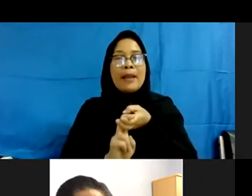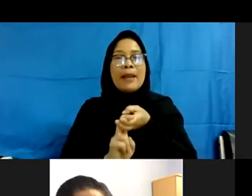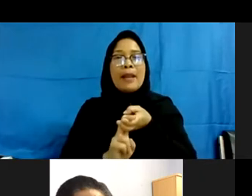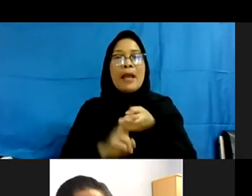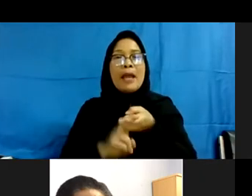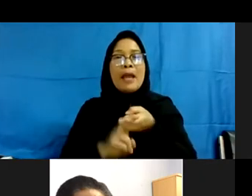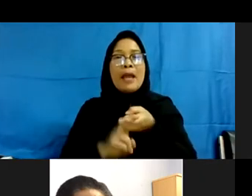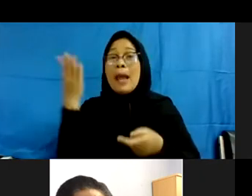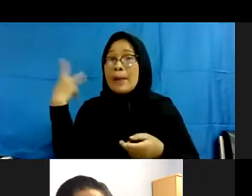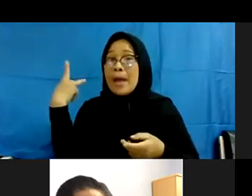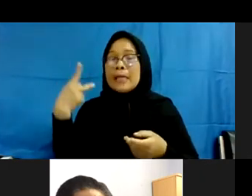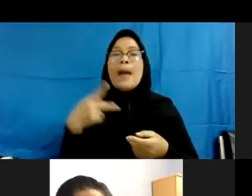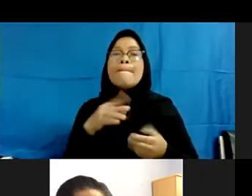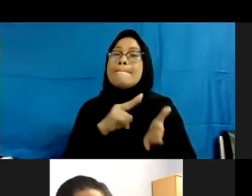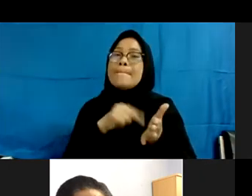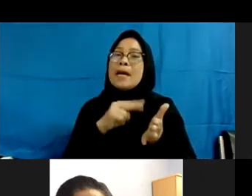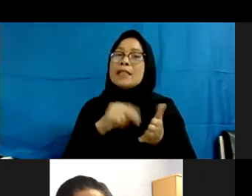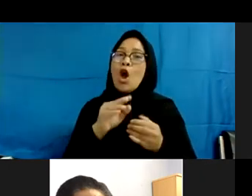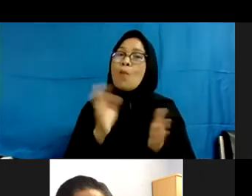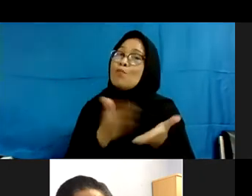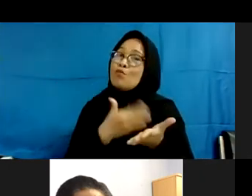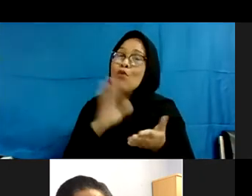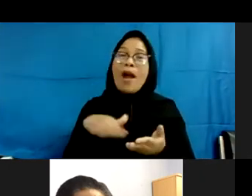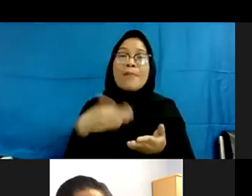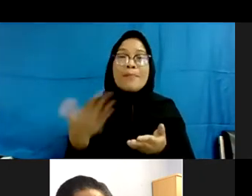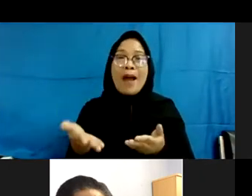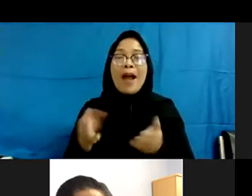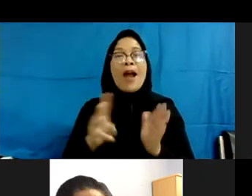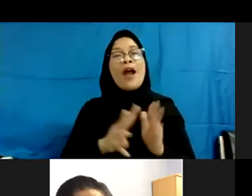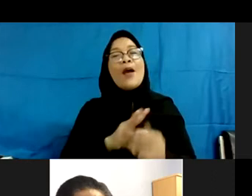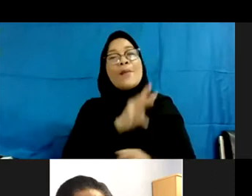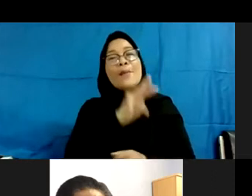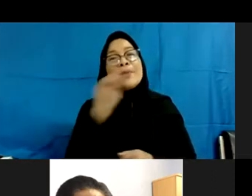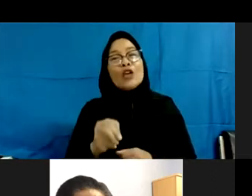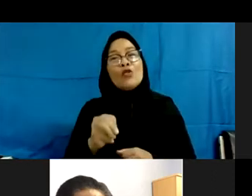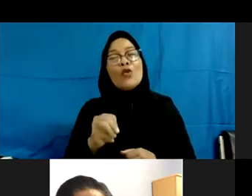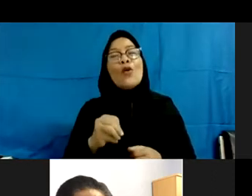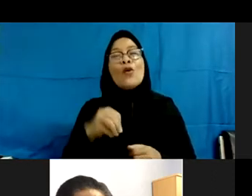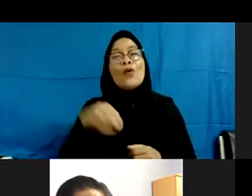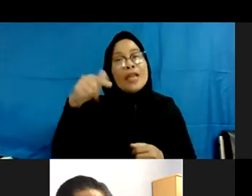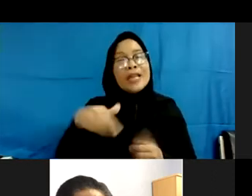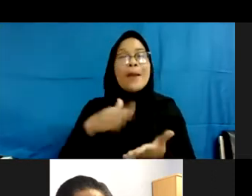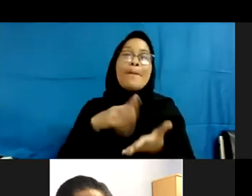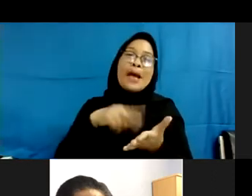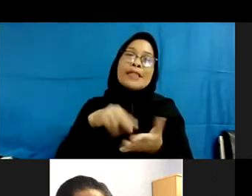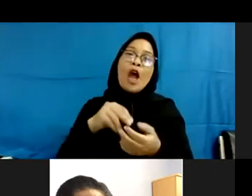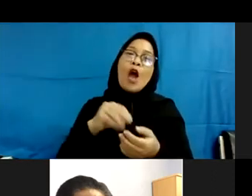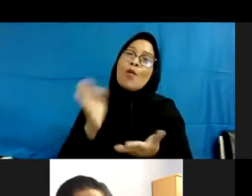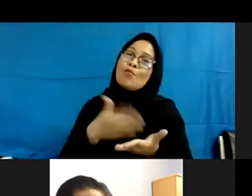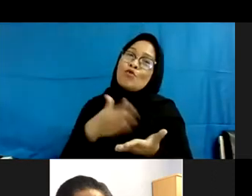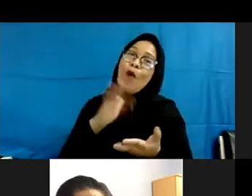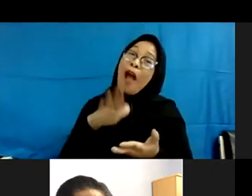kemarin baca buku apa gitu kan, minggu ini baca buku apa, bulan ini baca buku apa gitu. Kita jadi referensinya itu banyak sekali gitu kan. Dan kalau